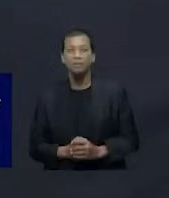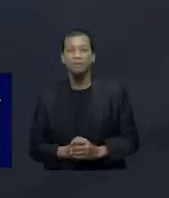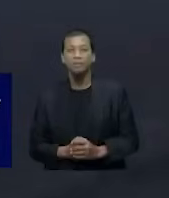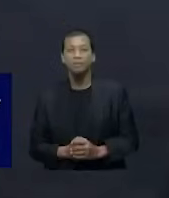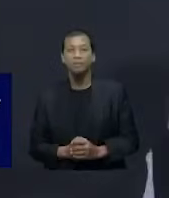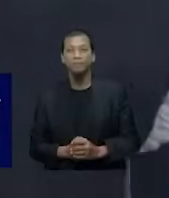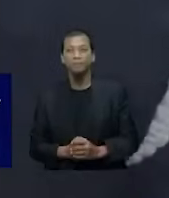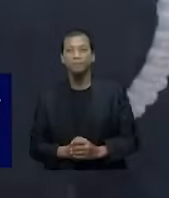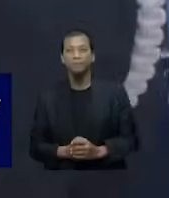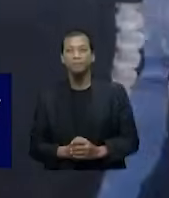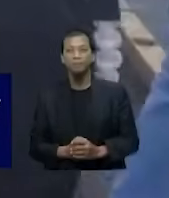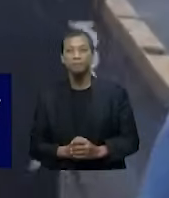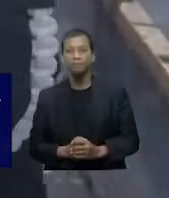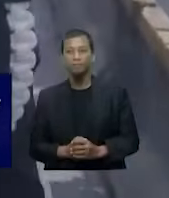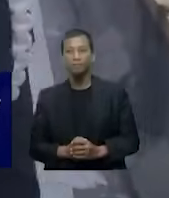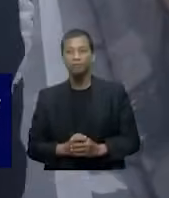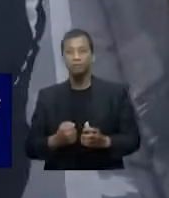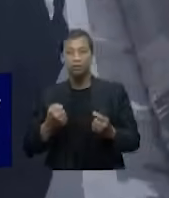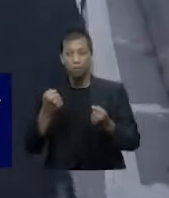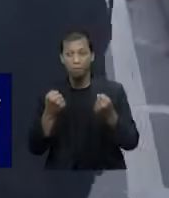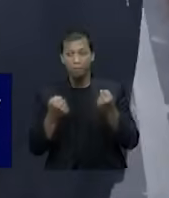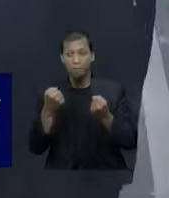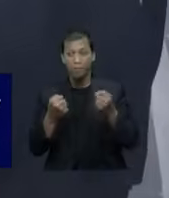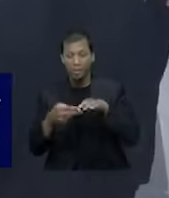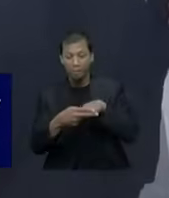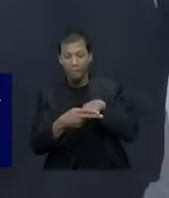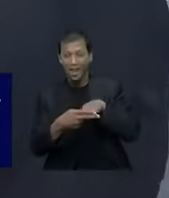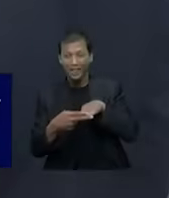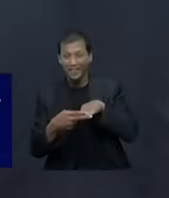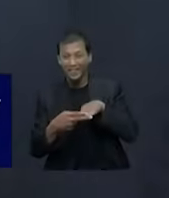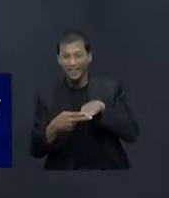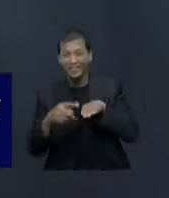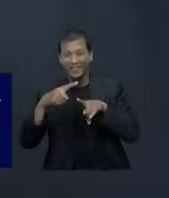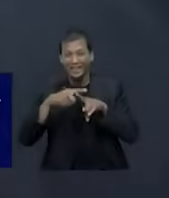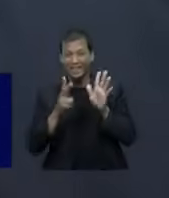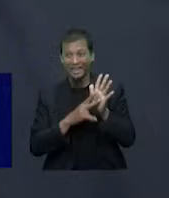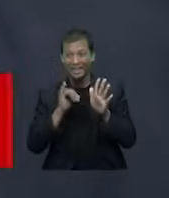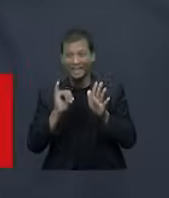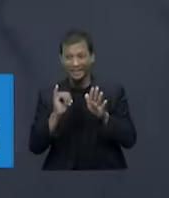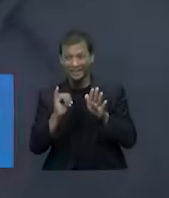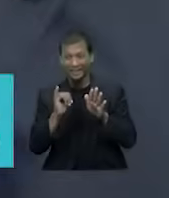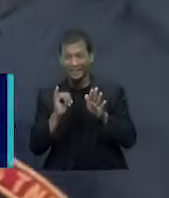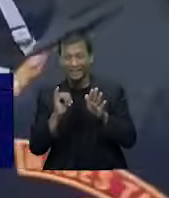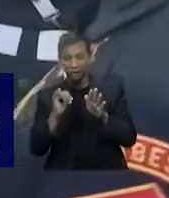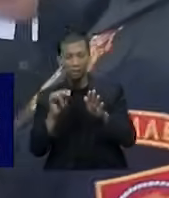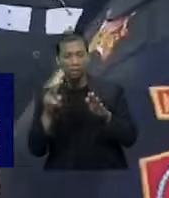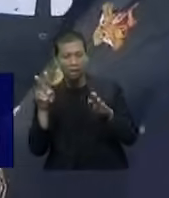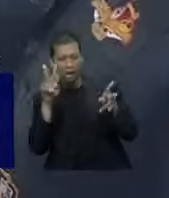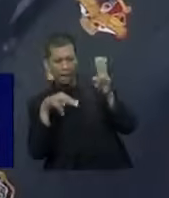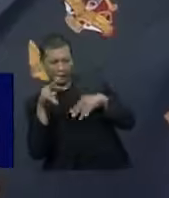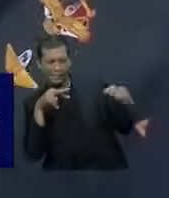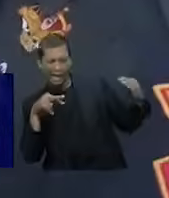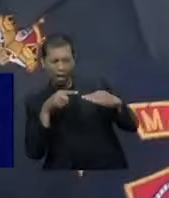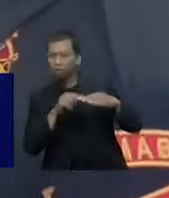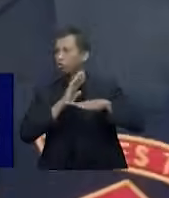Kendaraan berplat nomor dinas TNI ini sempat menolak dan berusaha kabur dari razia, namun petugas sigap mencegat di depan mobil